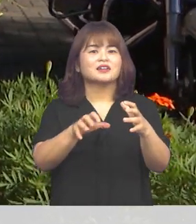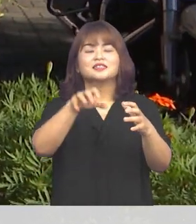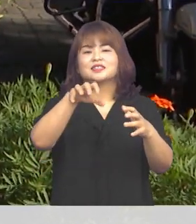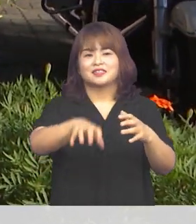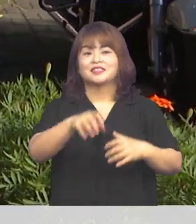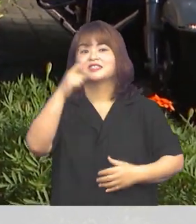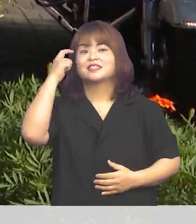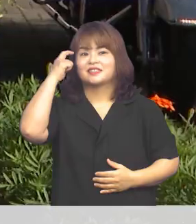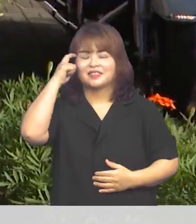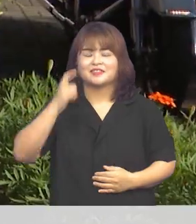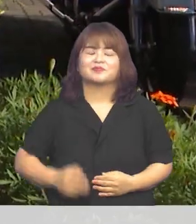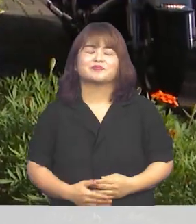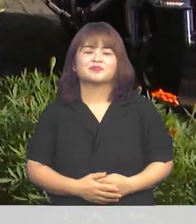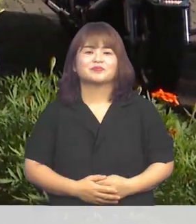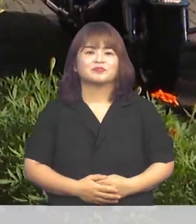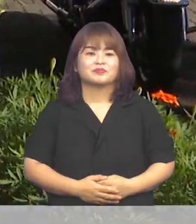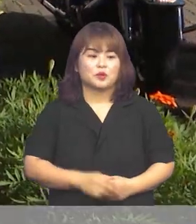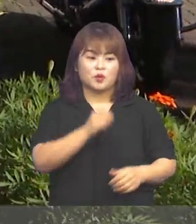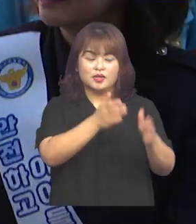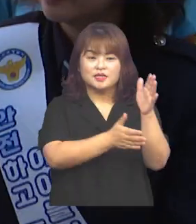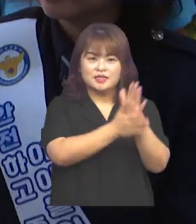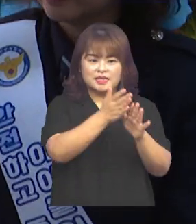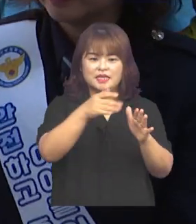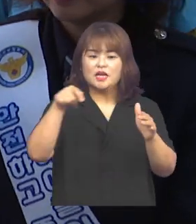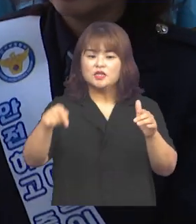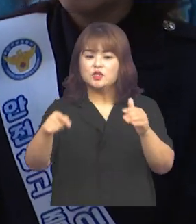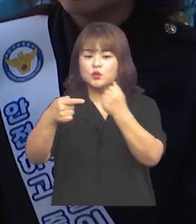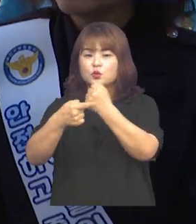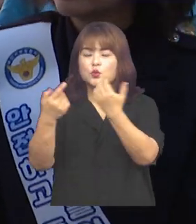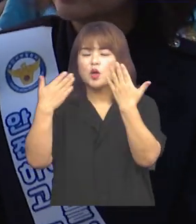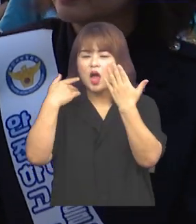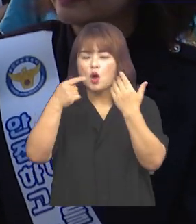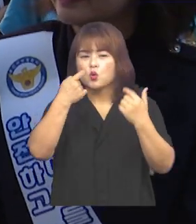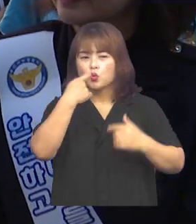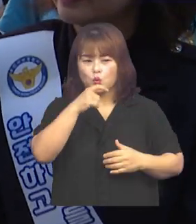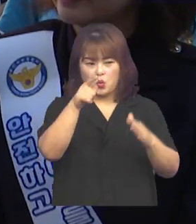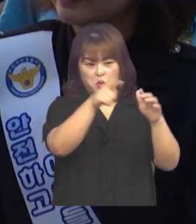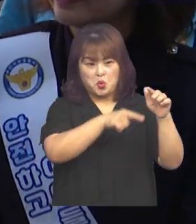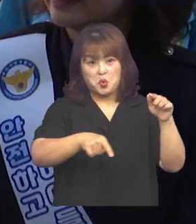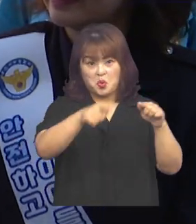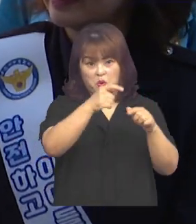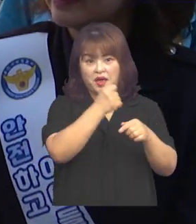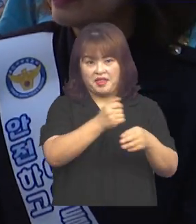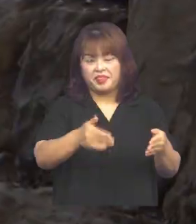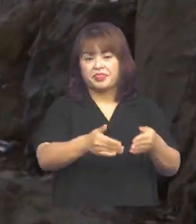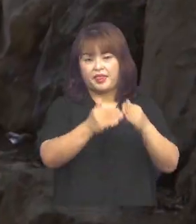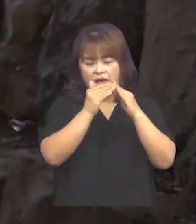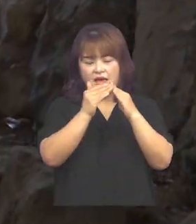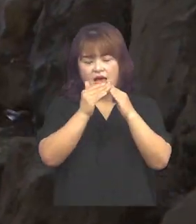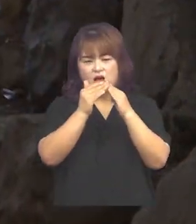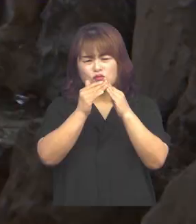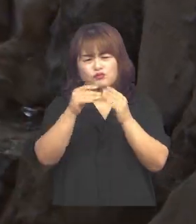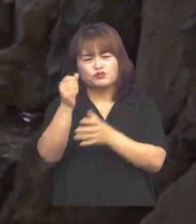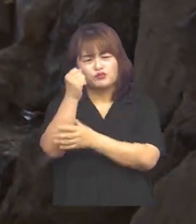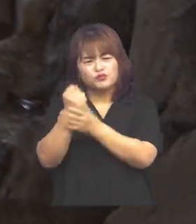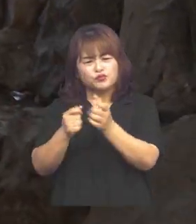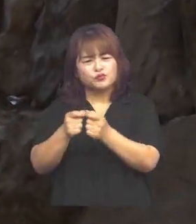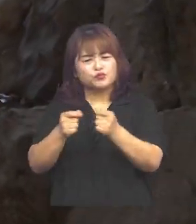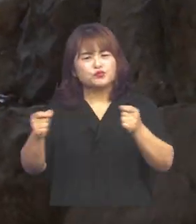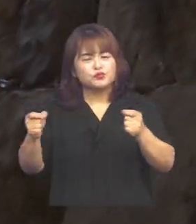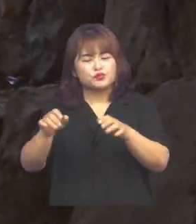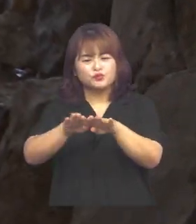만들어진 자리라고 생각합니다. 시는 신촌초에 옐로카펫 설치, 노후보도블록 및